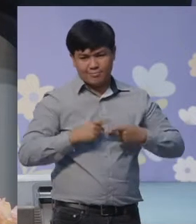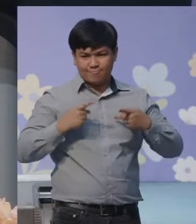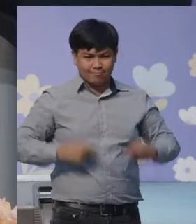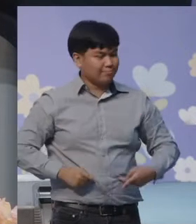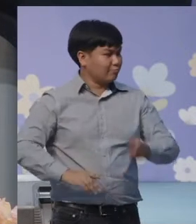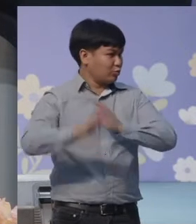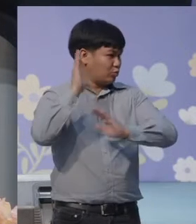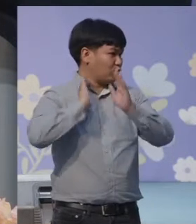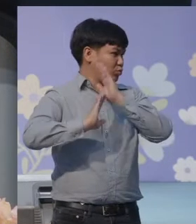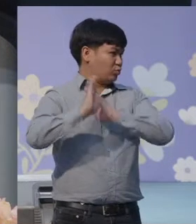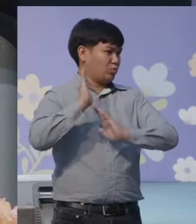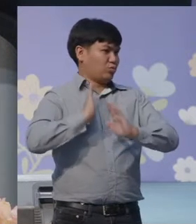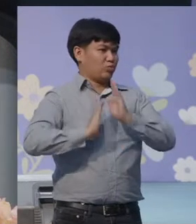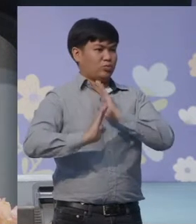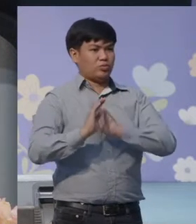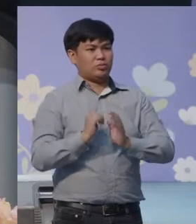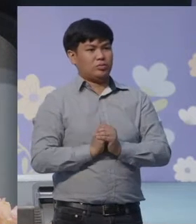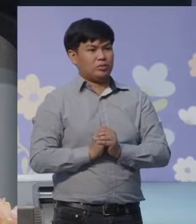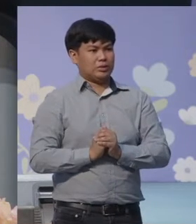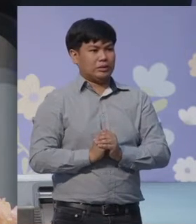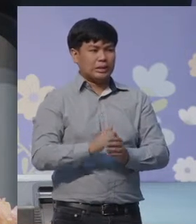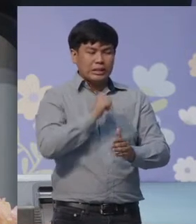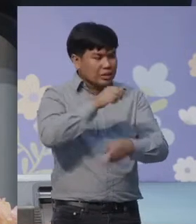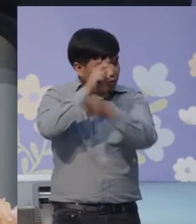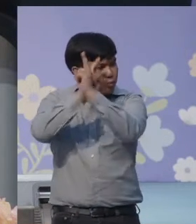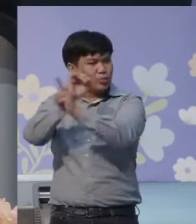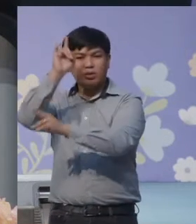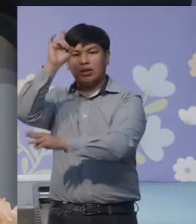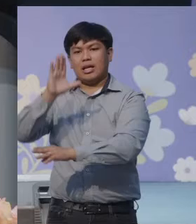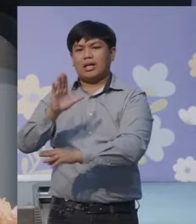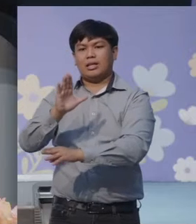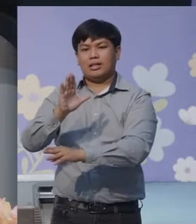Okay? So, itong